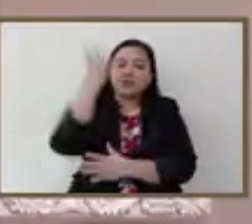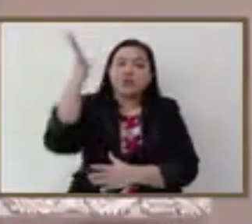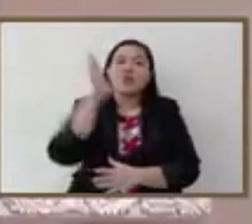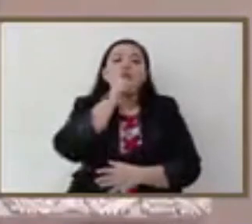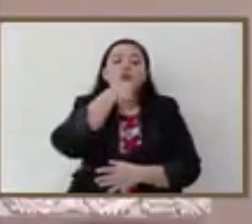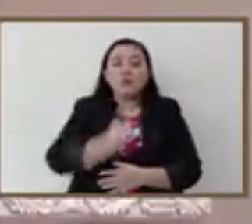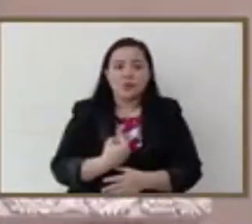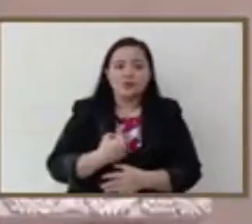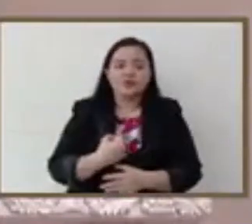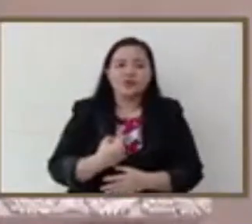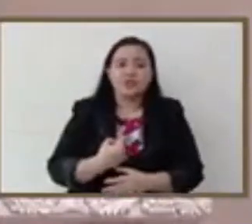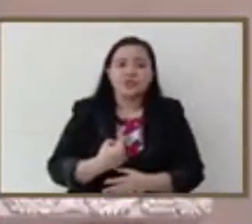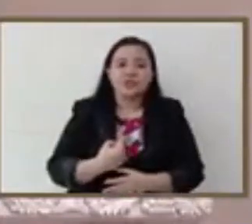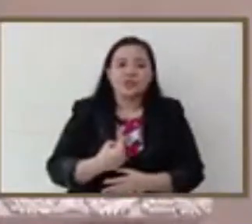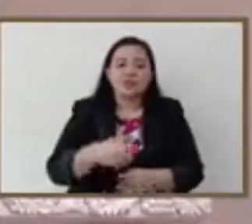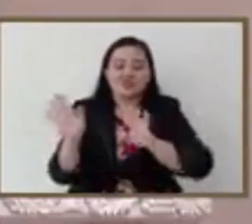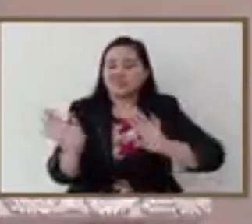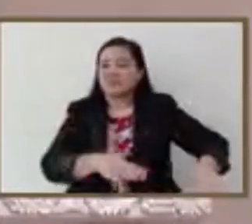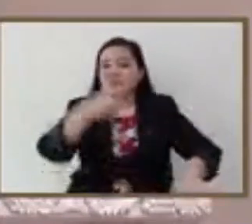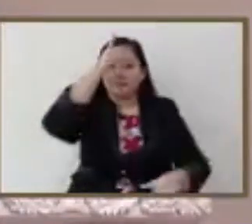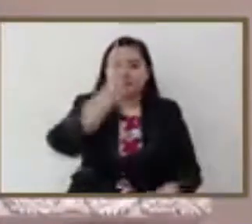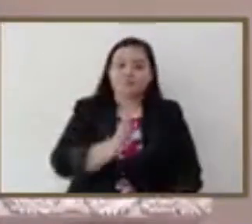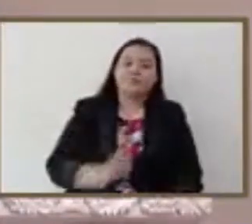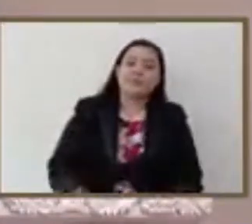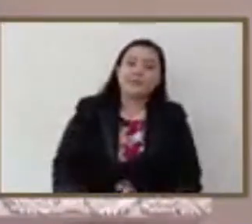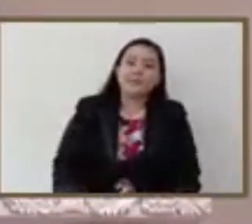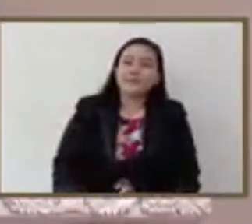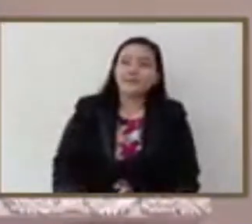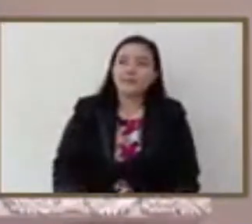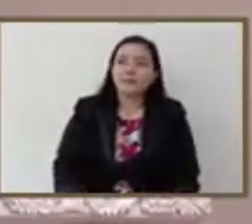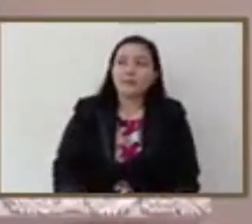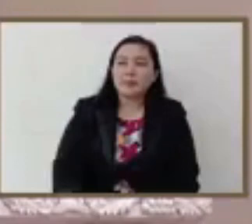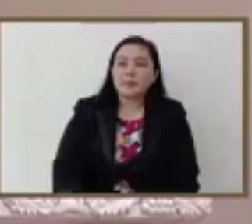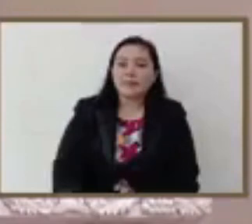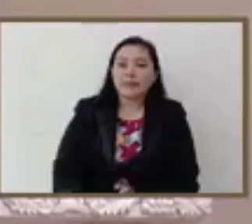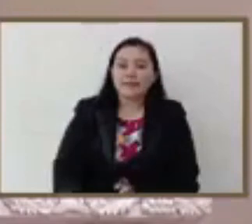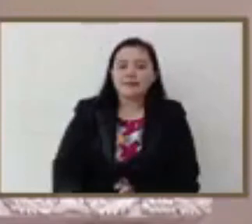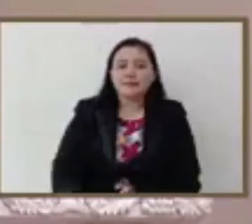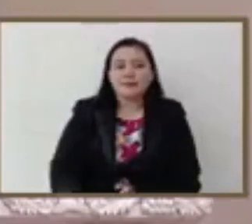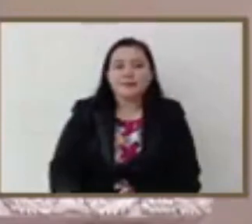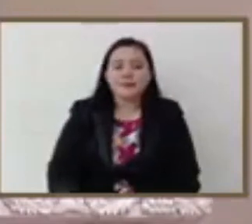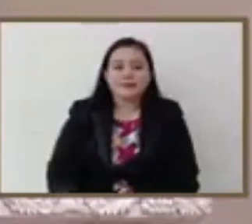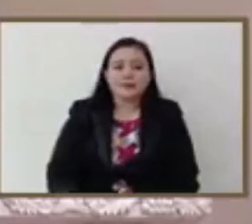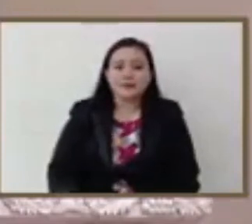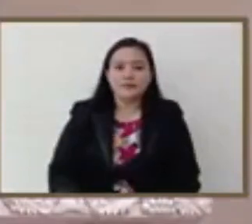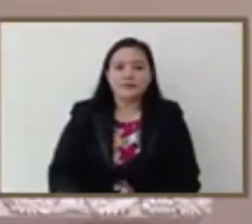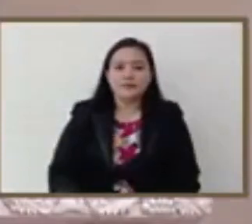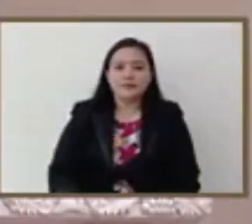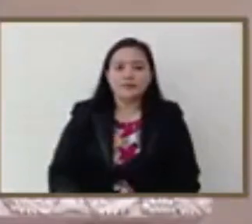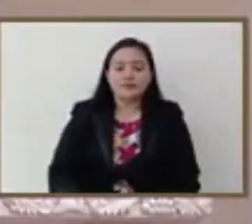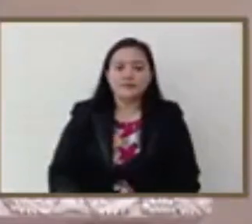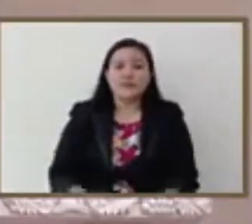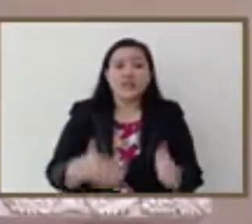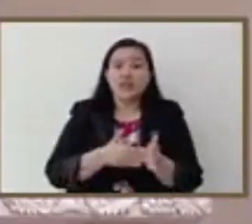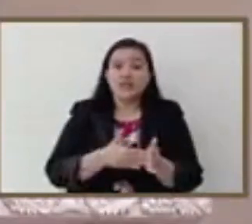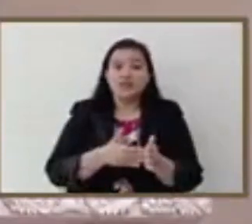You see that? Kaya yan po ang sabi ko sa inyo mga kapatid kanina umaga. I don't know if you get it. But listen, anong gagawin ng Diablo? Alam